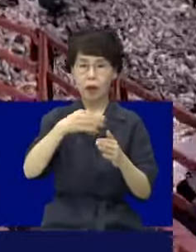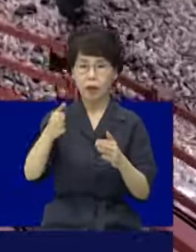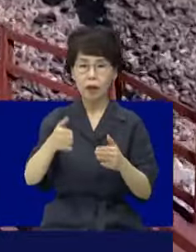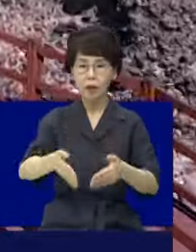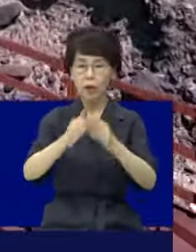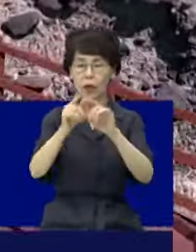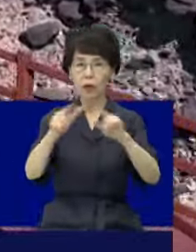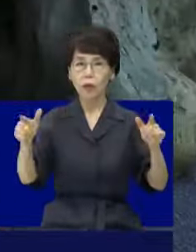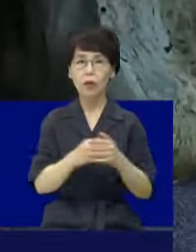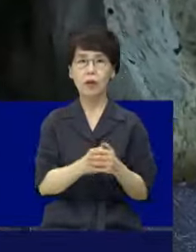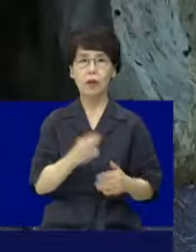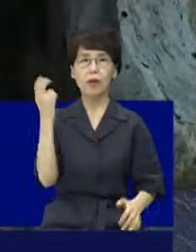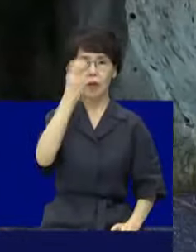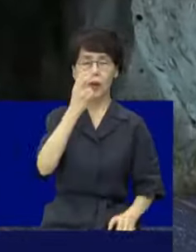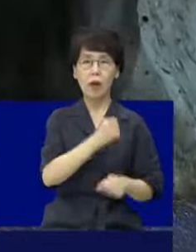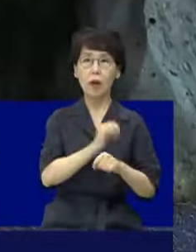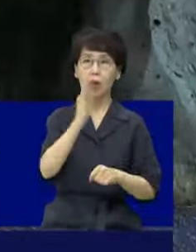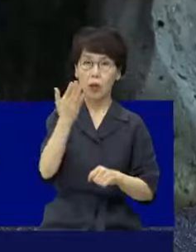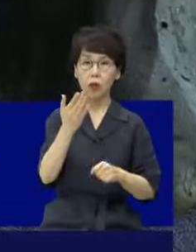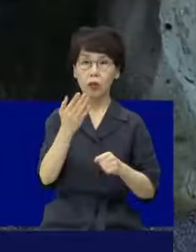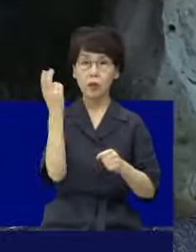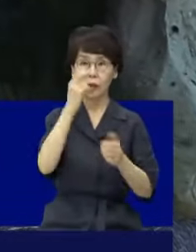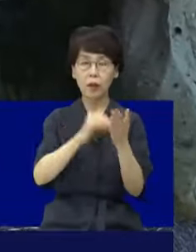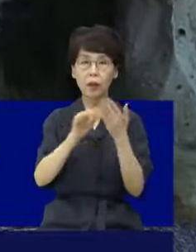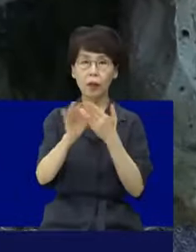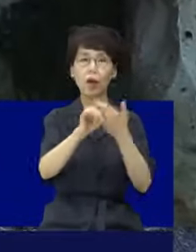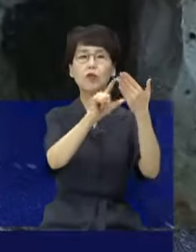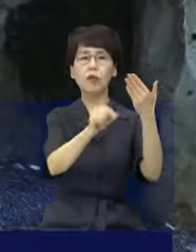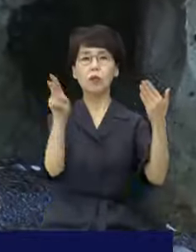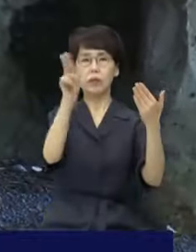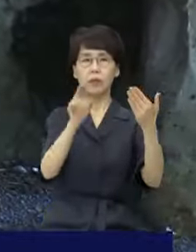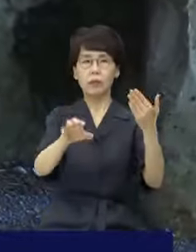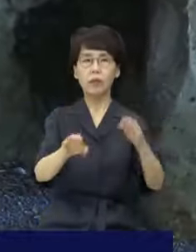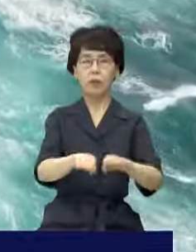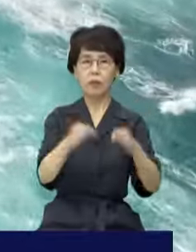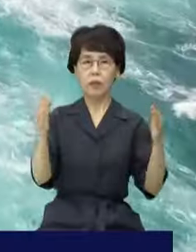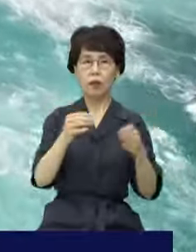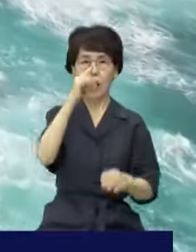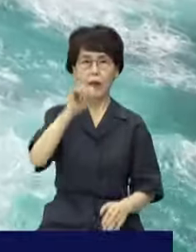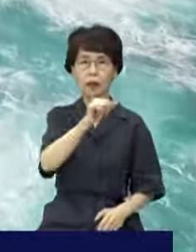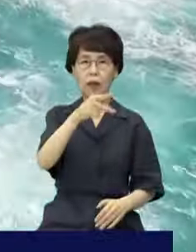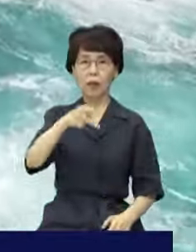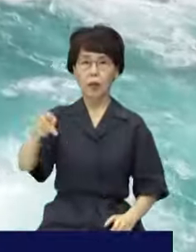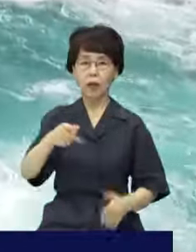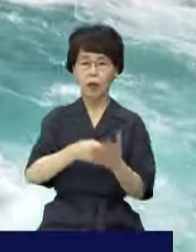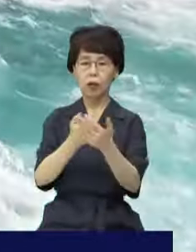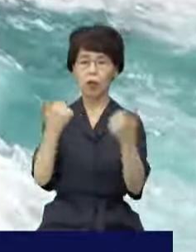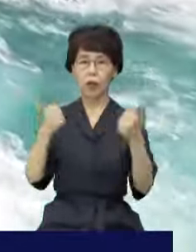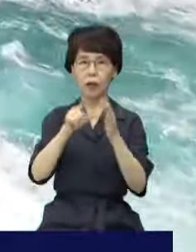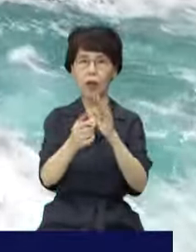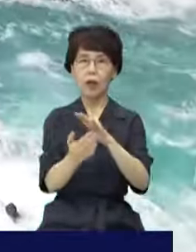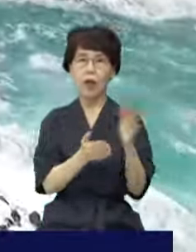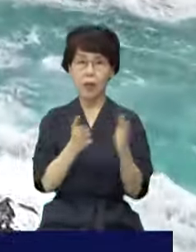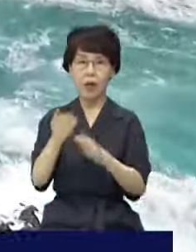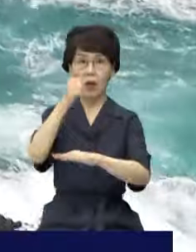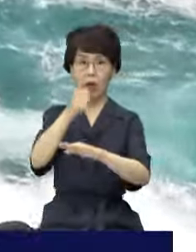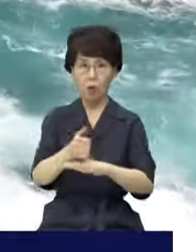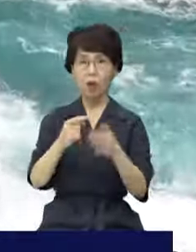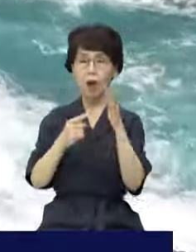실사가 끝난 뒤 오는 9월 베트남에서 열리는 유네스코 세계 지질공원 아시아 태평양 총 에서 예비 결과가